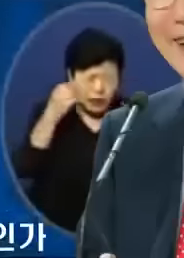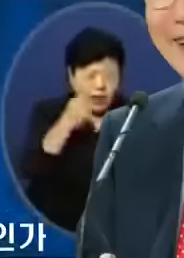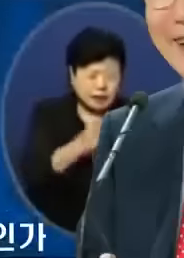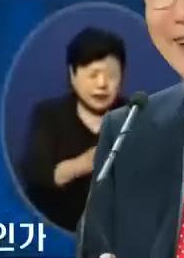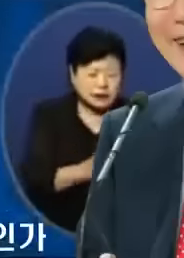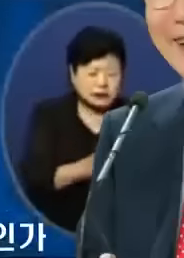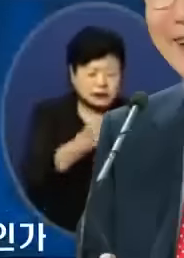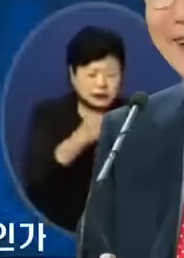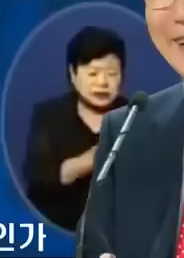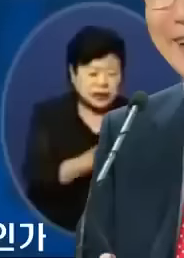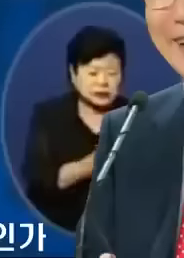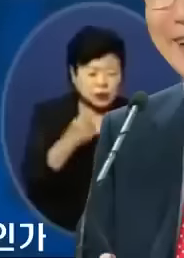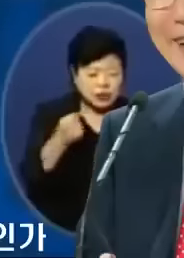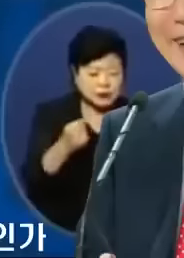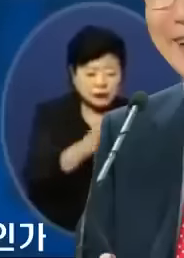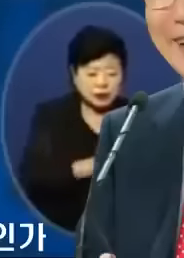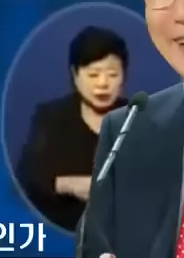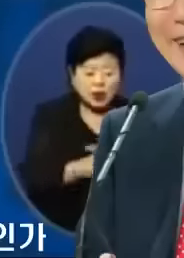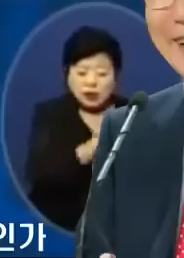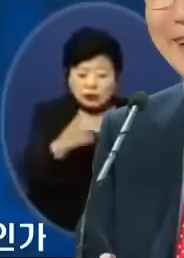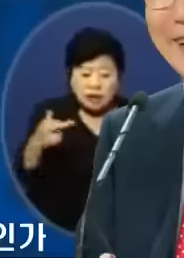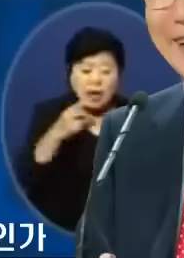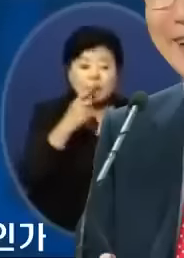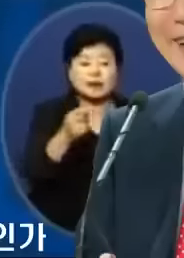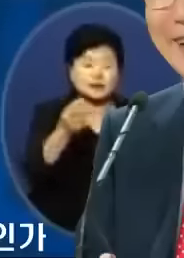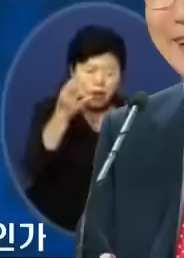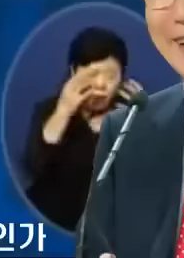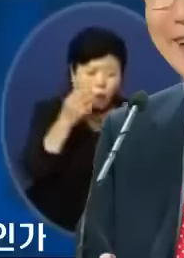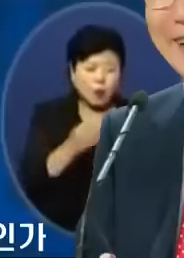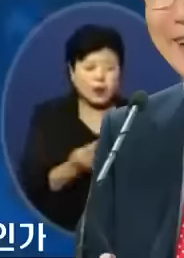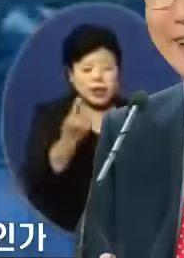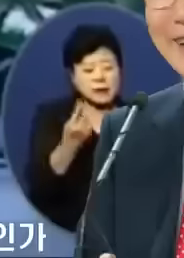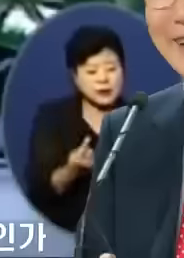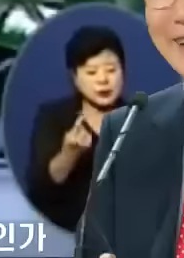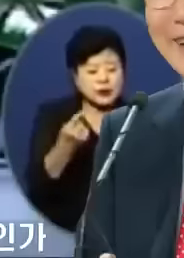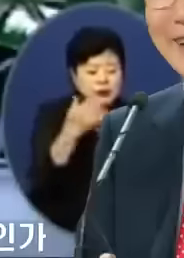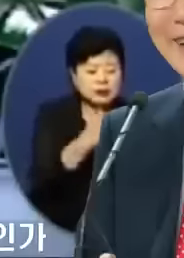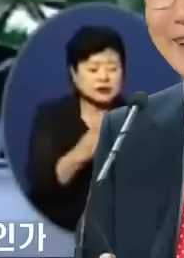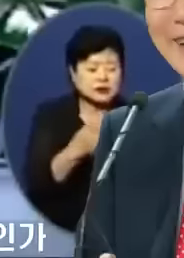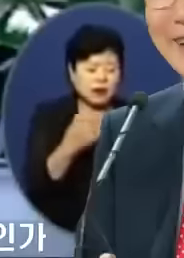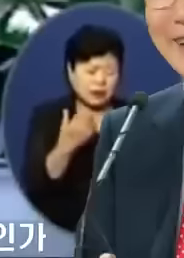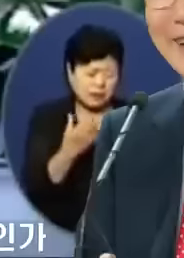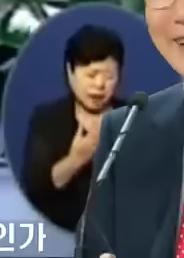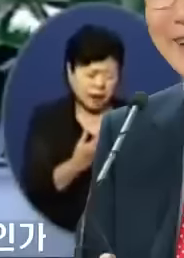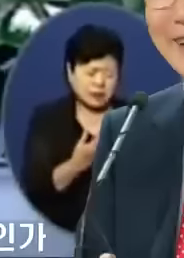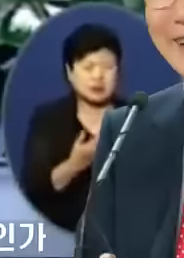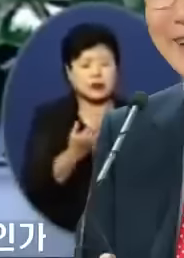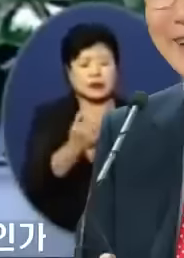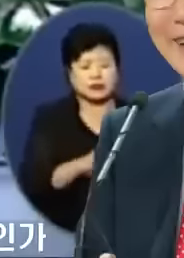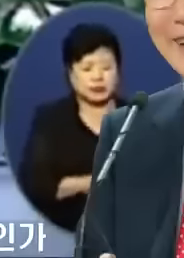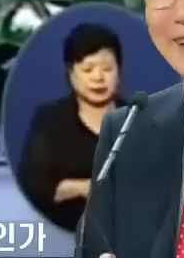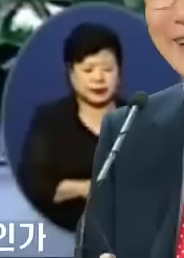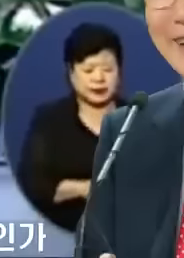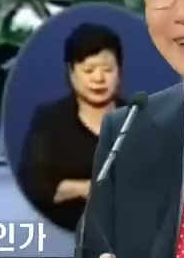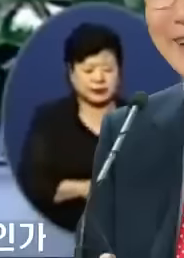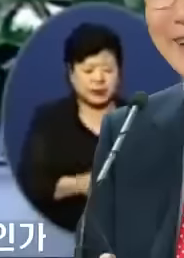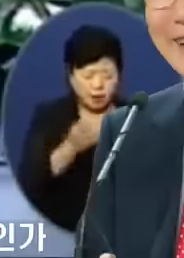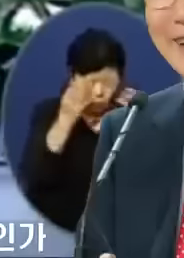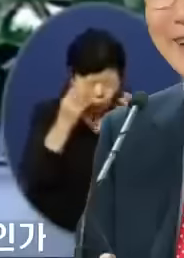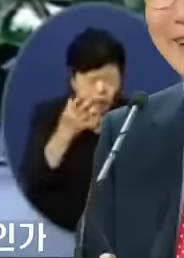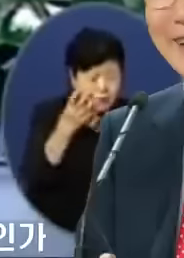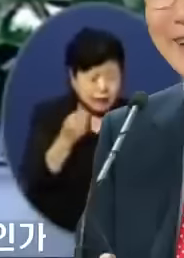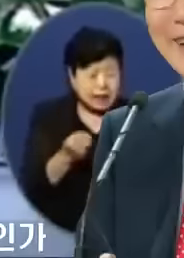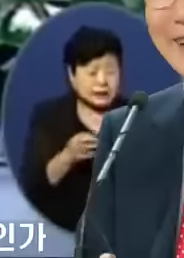더 커진다고 말하는 것입니다. 고난에 비유해서 은혜도 그만큼 많아지는 것입니다.